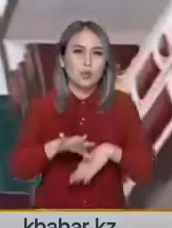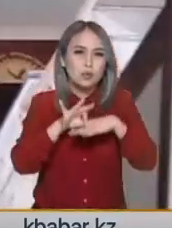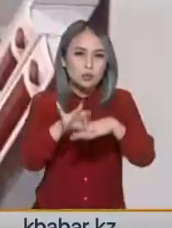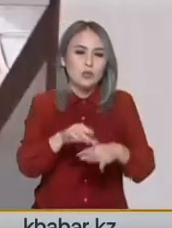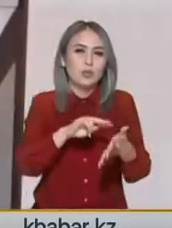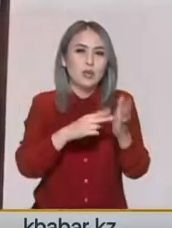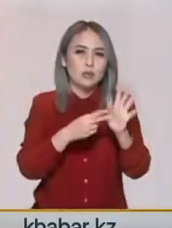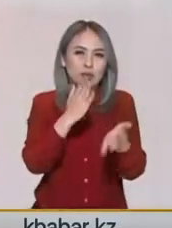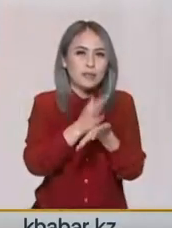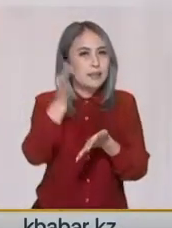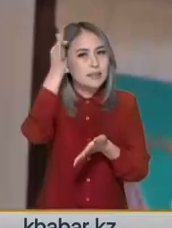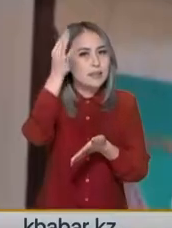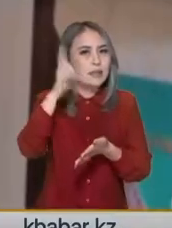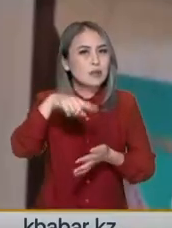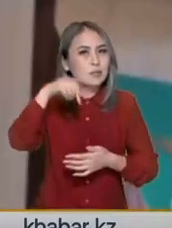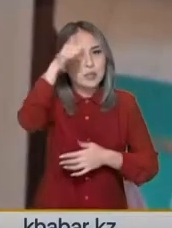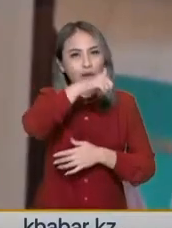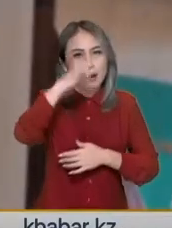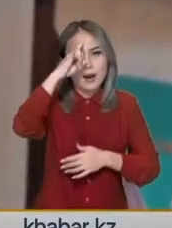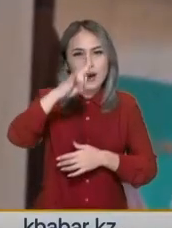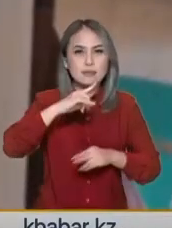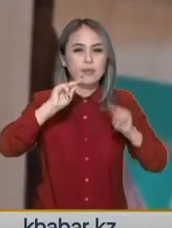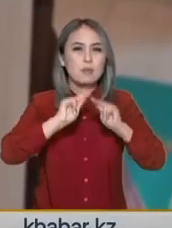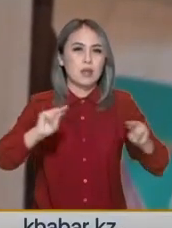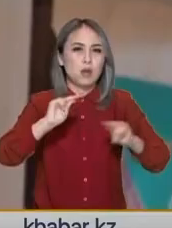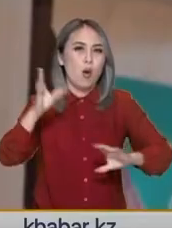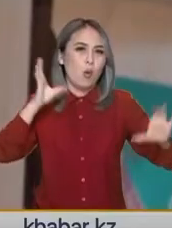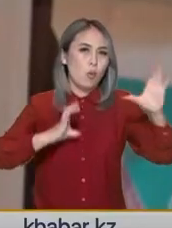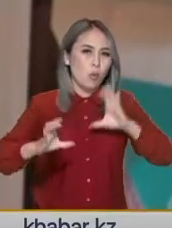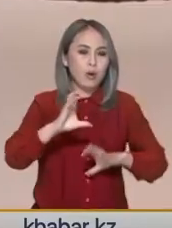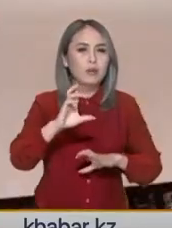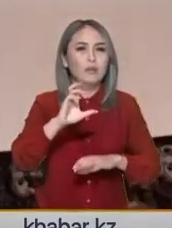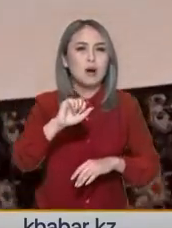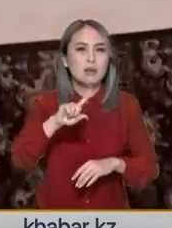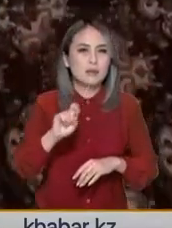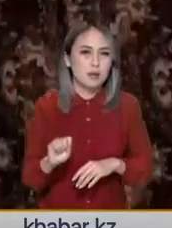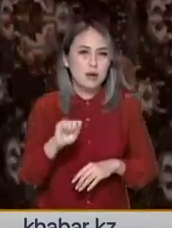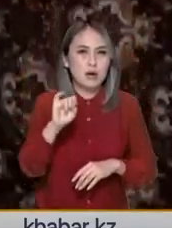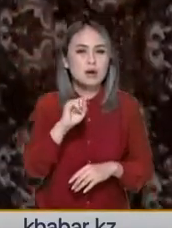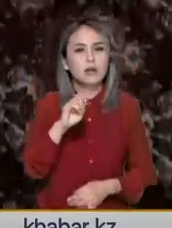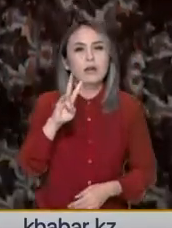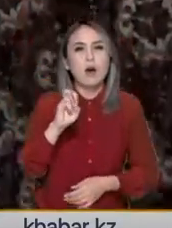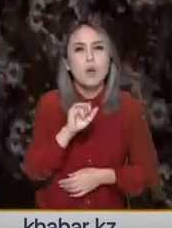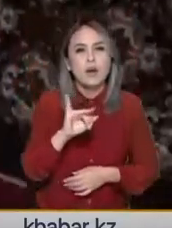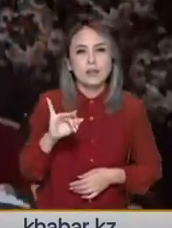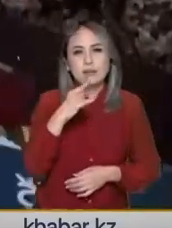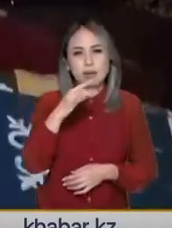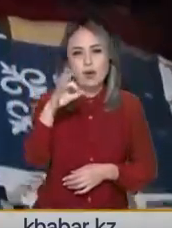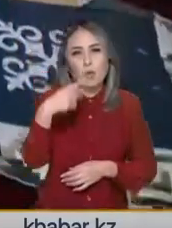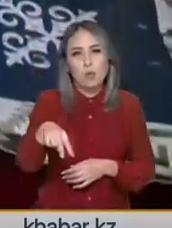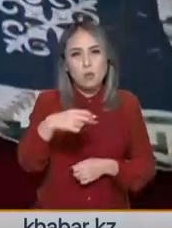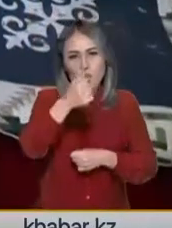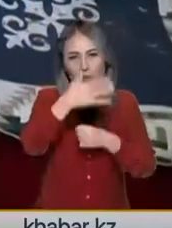дәріс өткізу жоспарланып отыр. Еске салайық, биыл қазақ педагогикалық университетінің базасында Әлішер Науаи атындағы тіл және